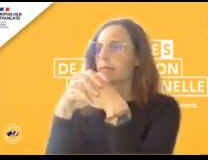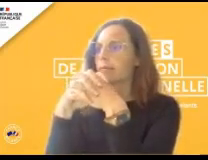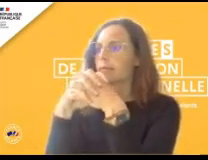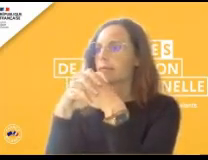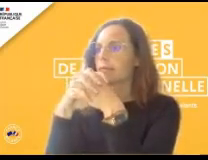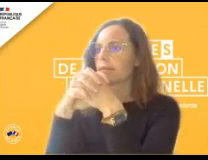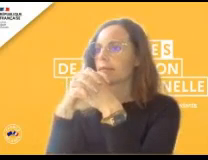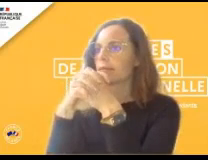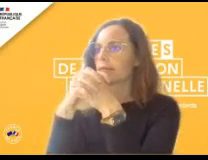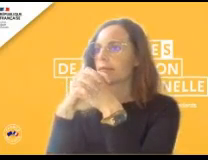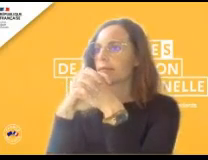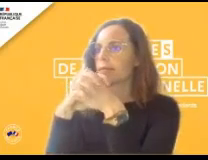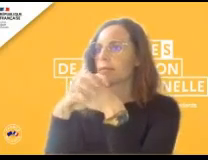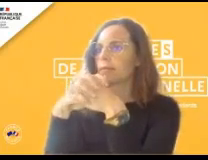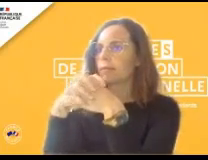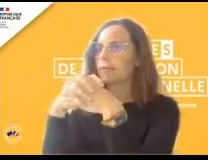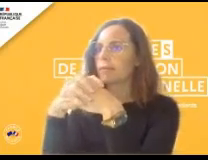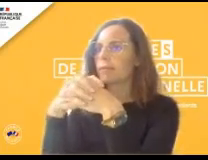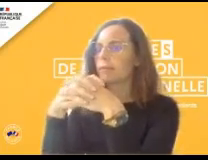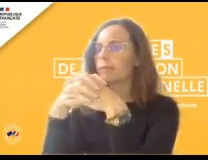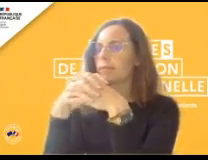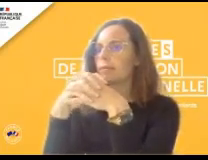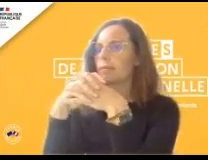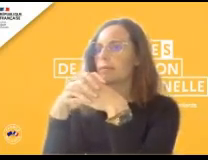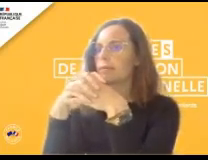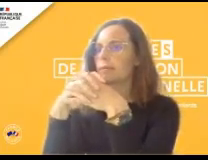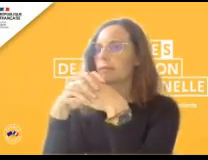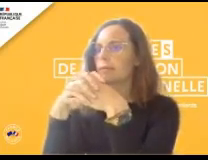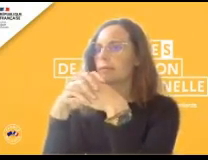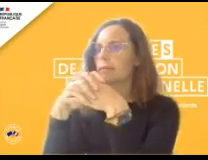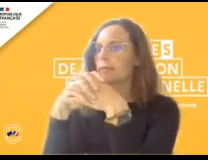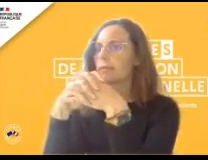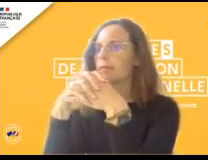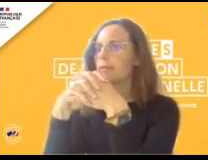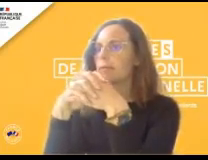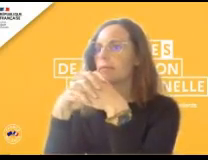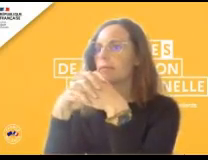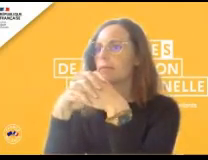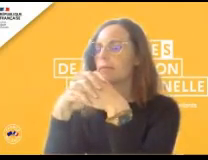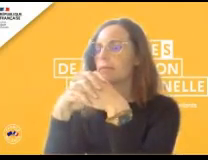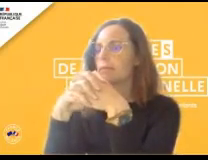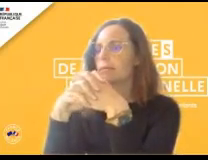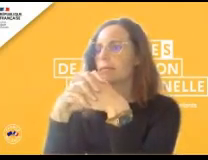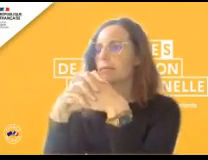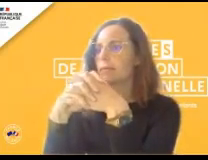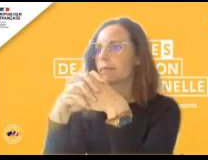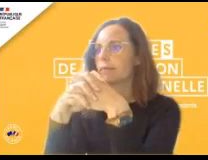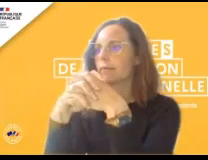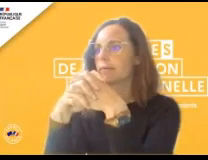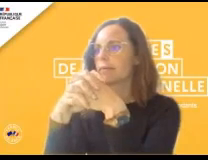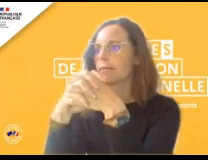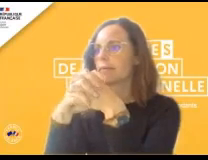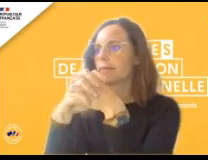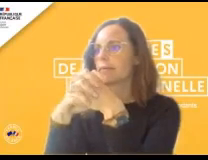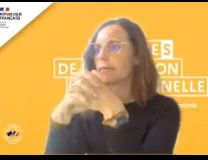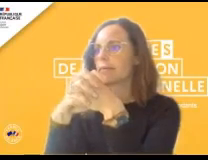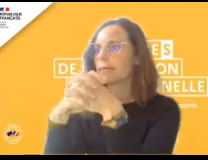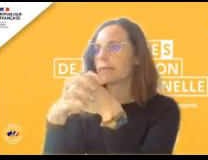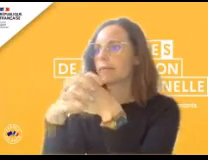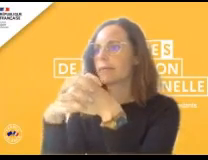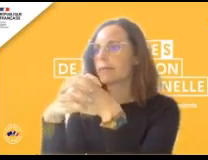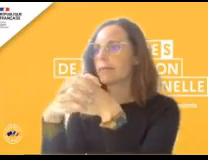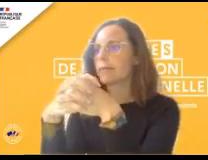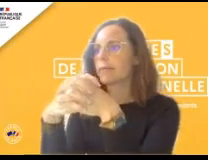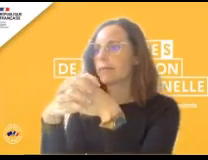J'envisage une évolution, une reconversion. Tiens, si je partais dans cette direction-là, sur ce métier ou ce poste-là, quel serait l'état